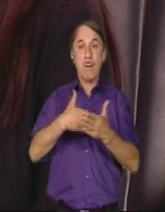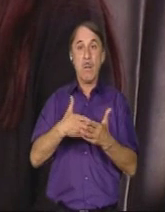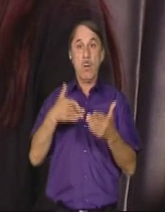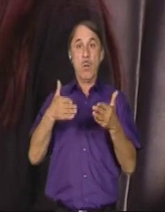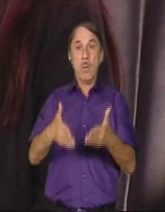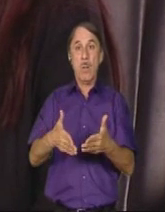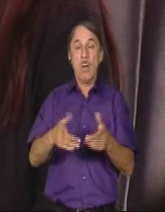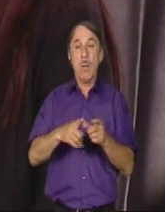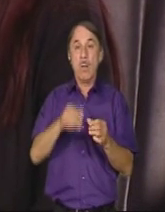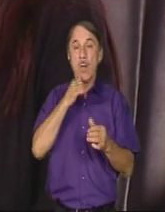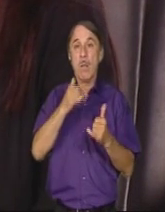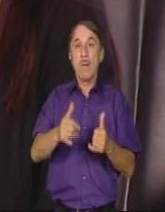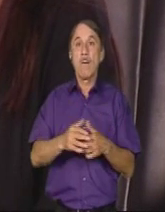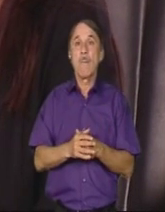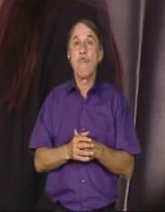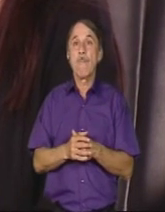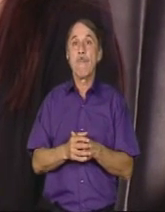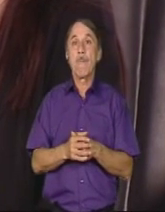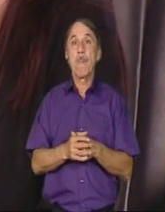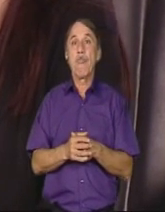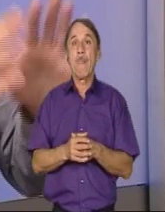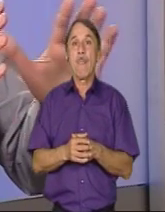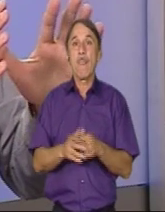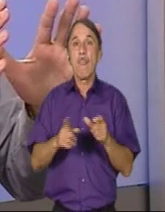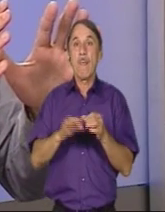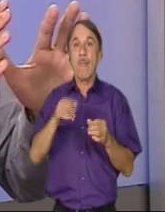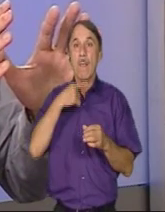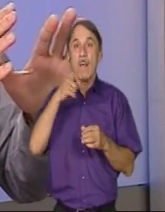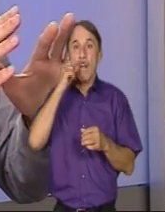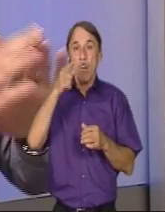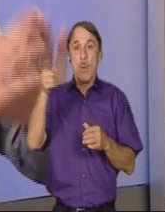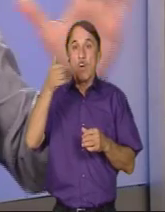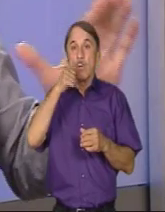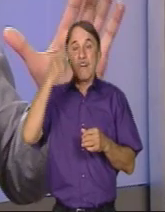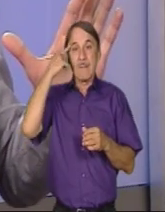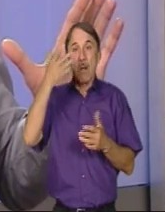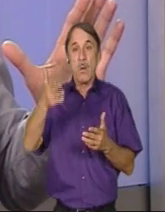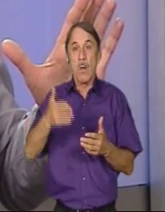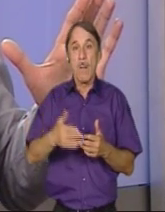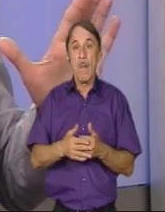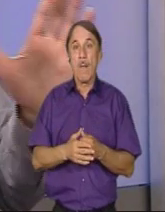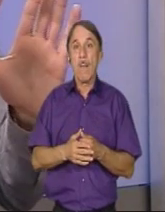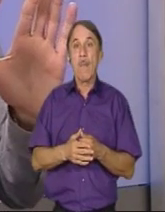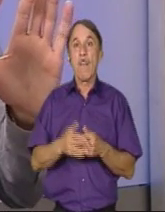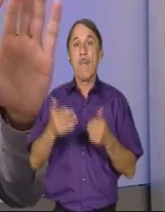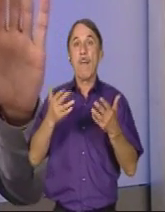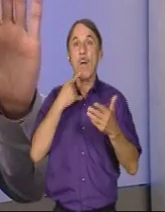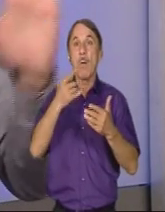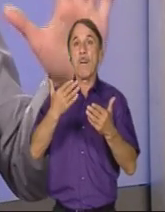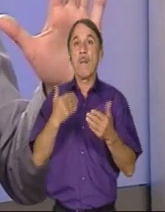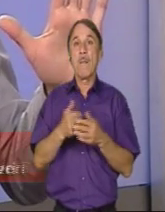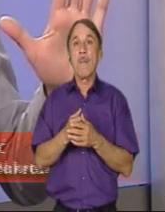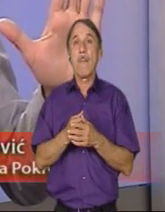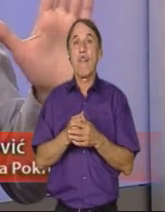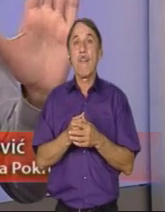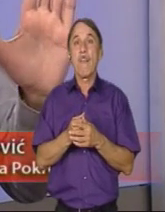tu, mi čak razmišljamo da u tom smislu, pošto ste mi pomenuli da građani potpuno znaju šta od nas mogu da očekuju, ajmo